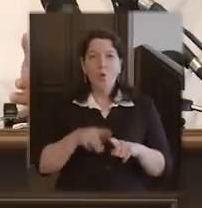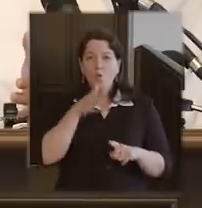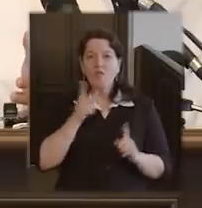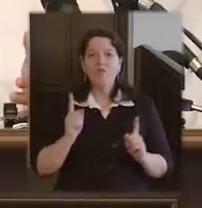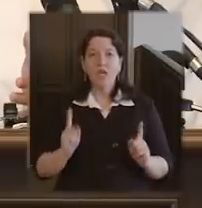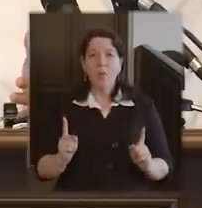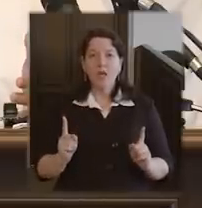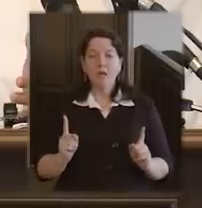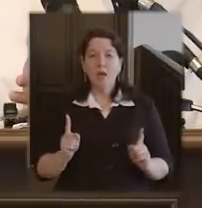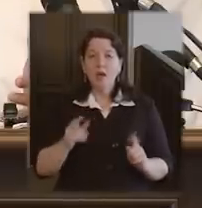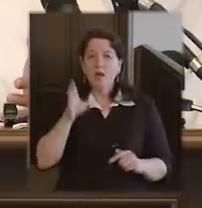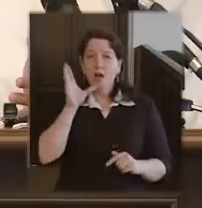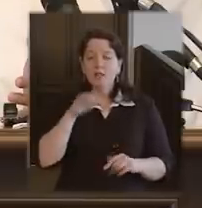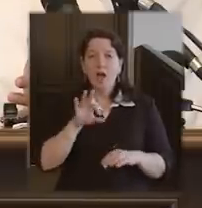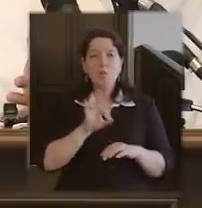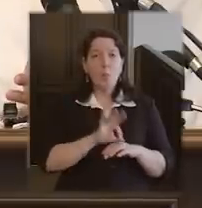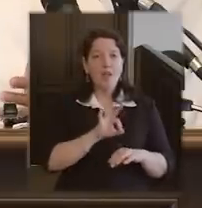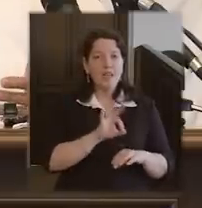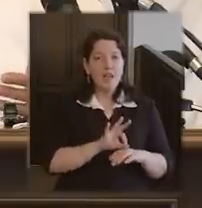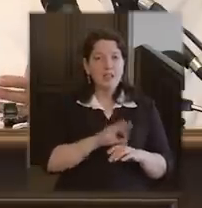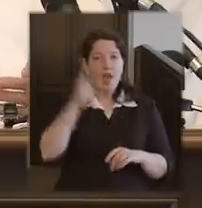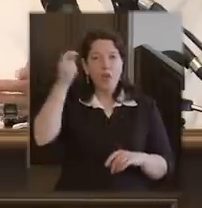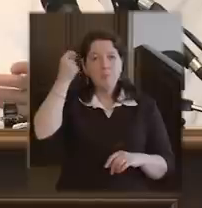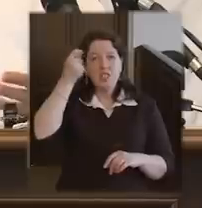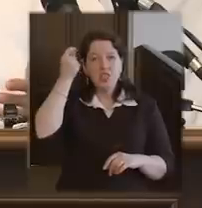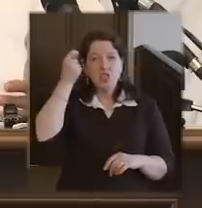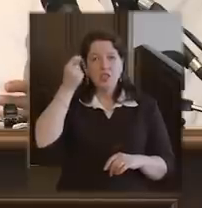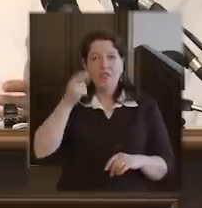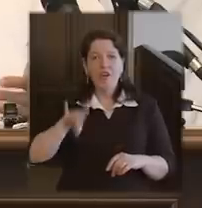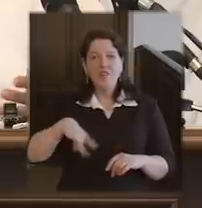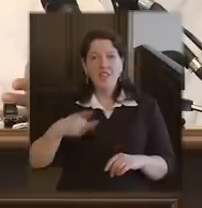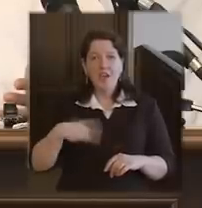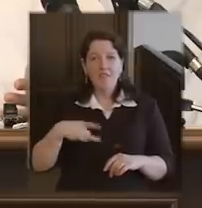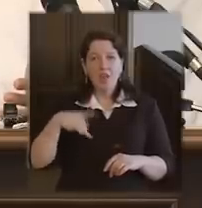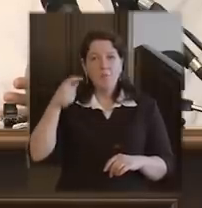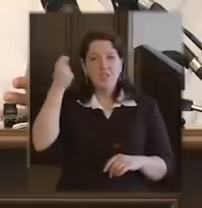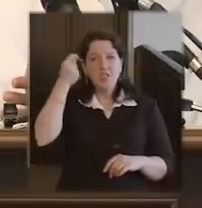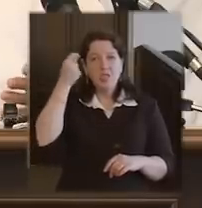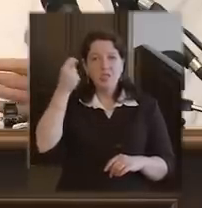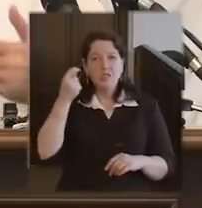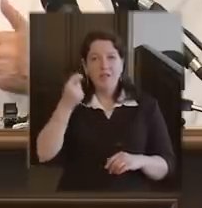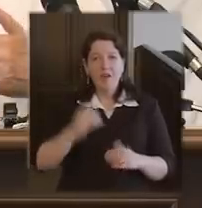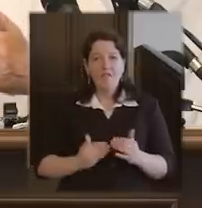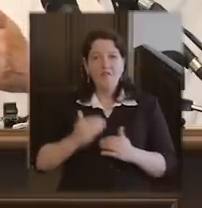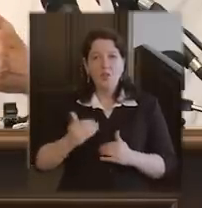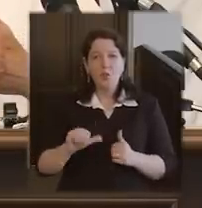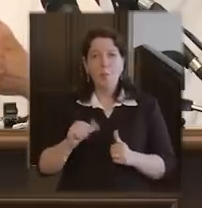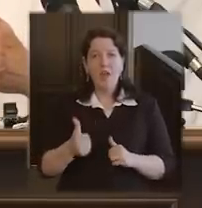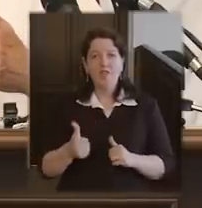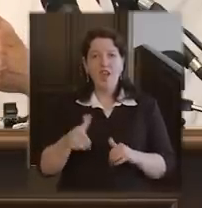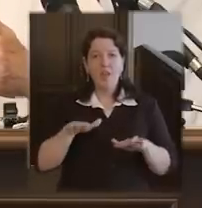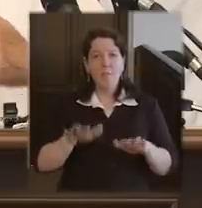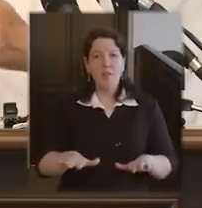наступает эпоха, когда болезни именно психического и нервно-психического характера выйдут на первое